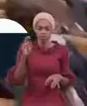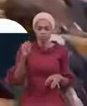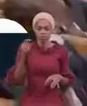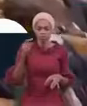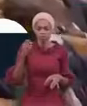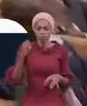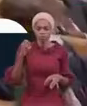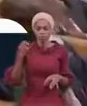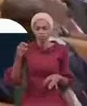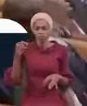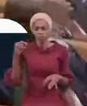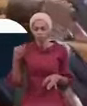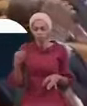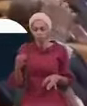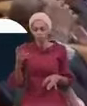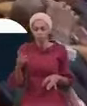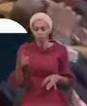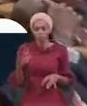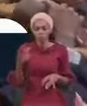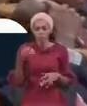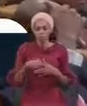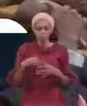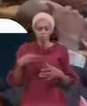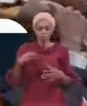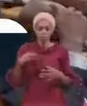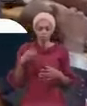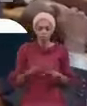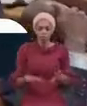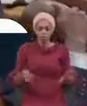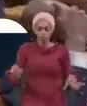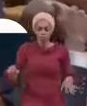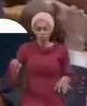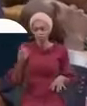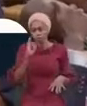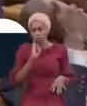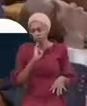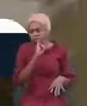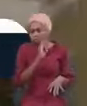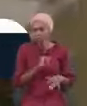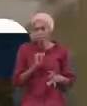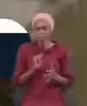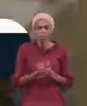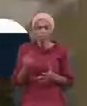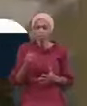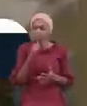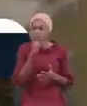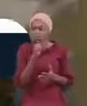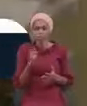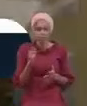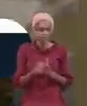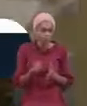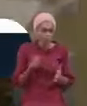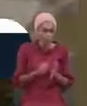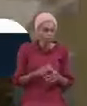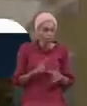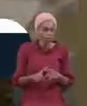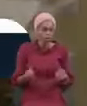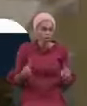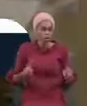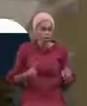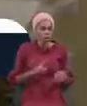partout il se plus se souvenir ça c'est l' maintenant pour nous aujourd'hui pour nous aujourd'hui quels